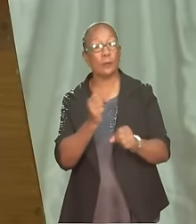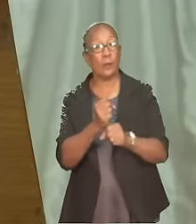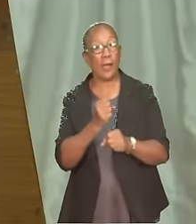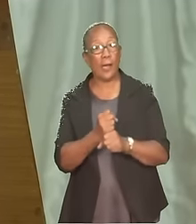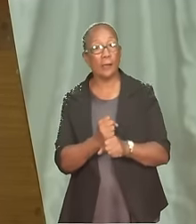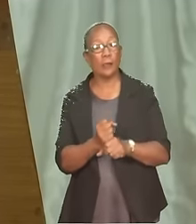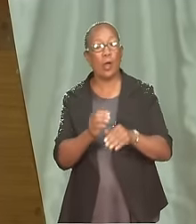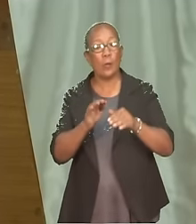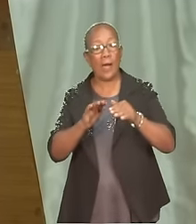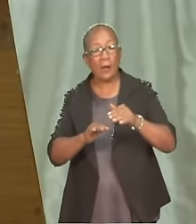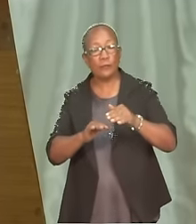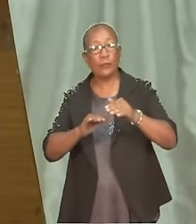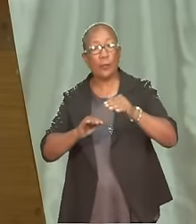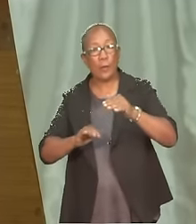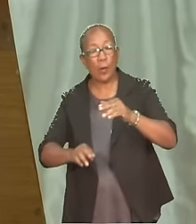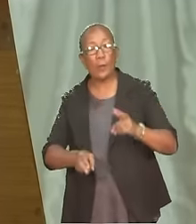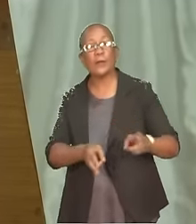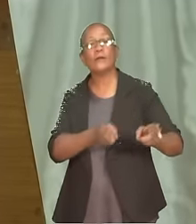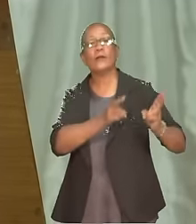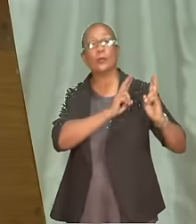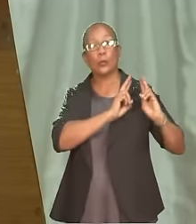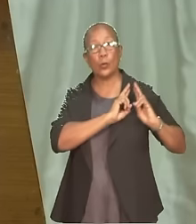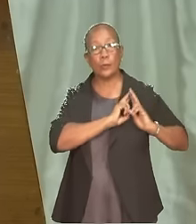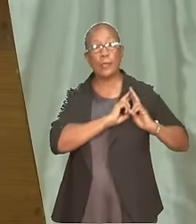bouwen op een verantwoorde wijze.